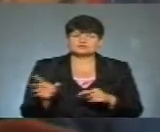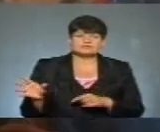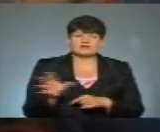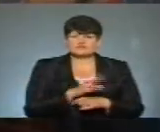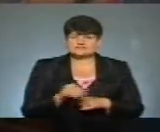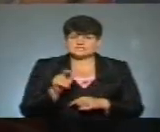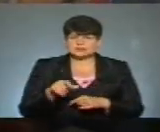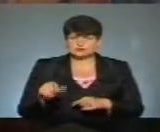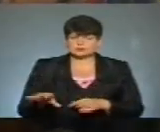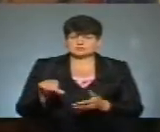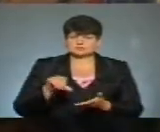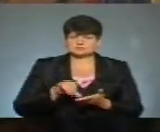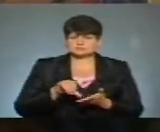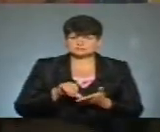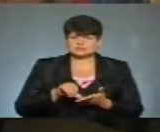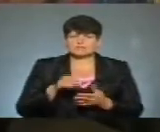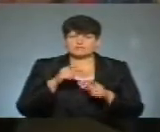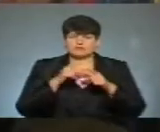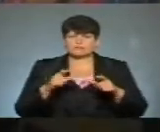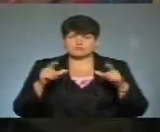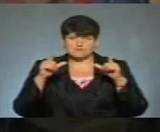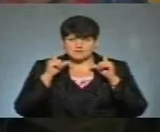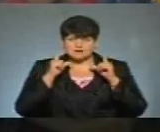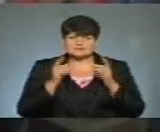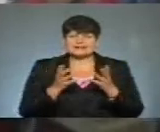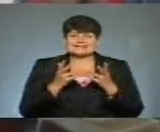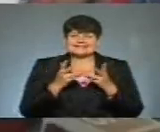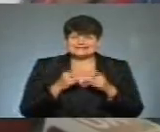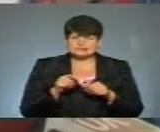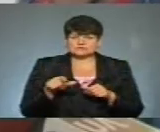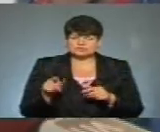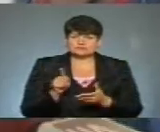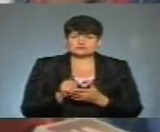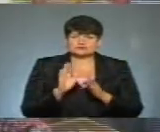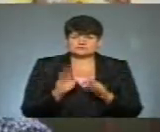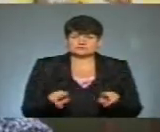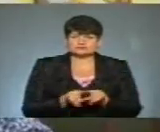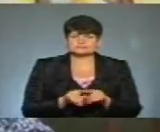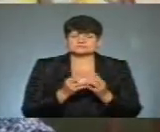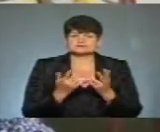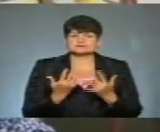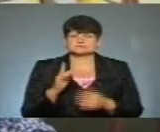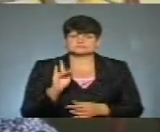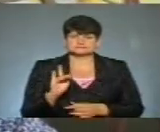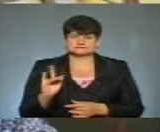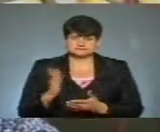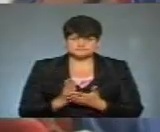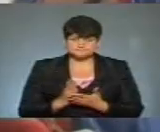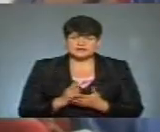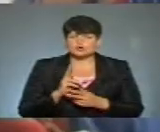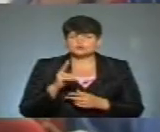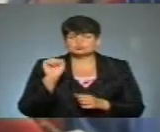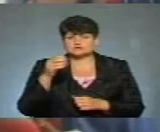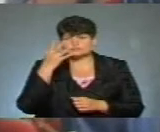люди перебували в масках, а також їх кількість не перевищувала кількість місць для сидіння. Якщо є люди, які, можливо, хтось забув,